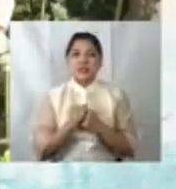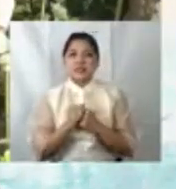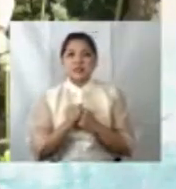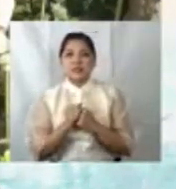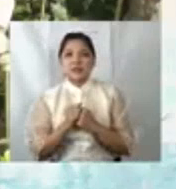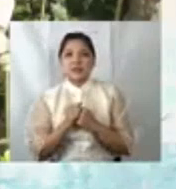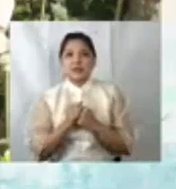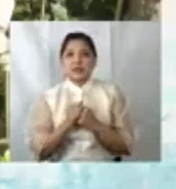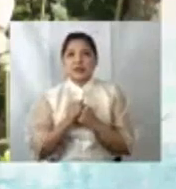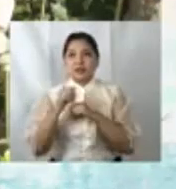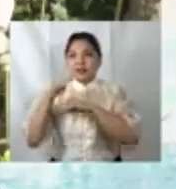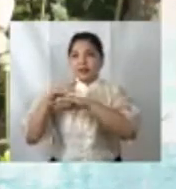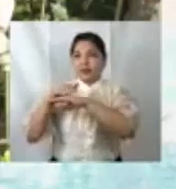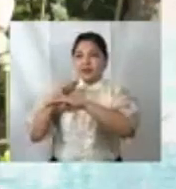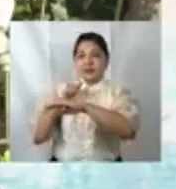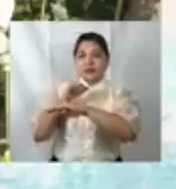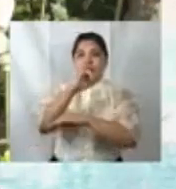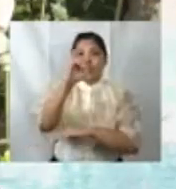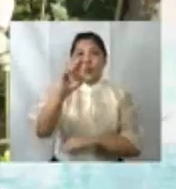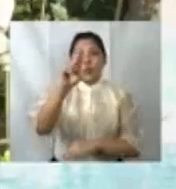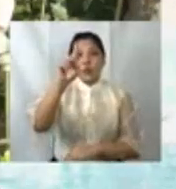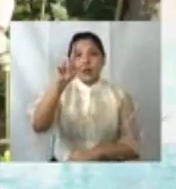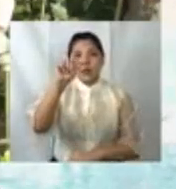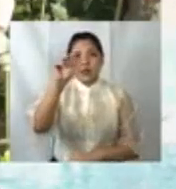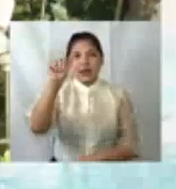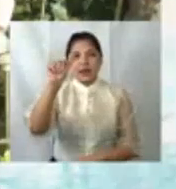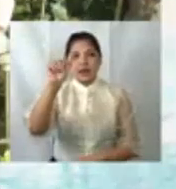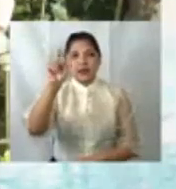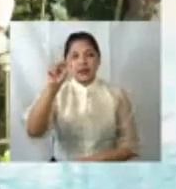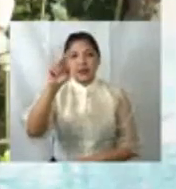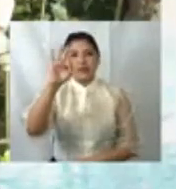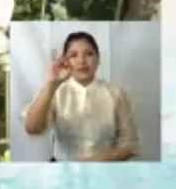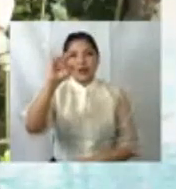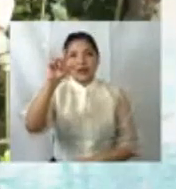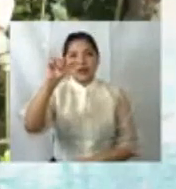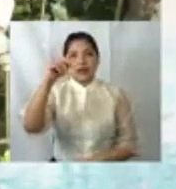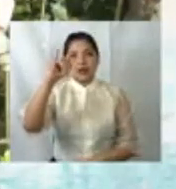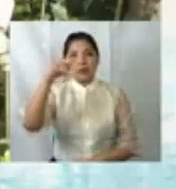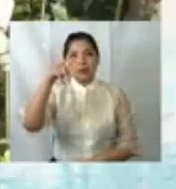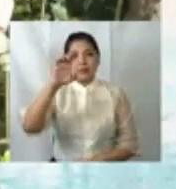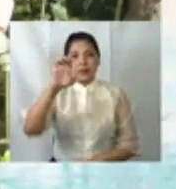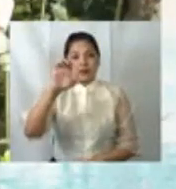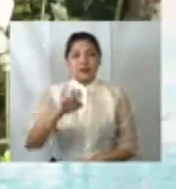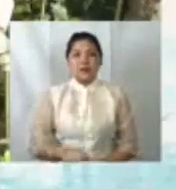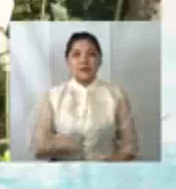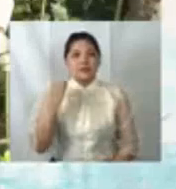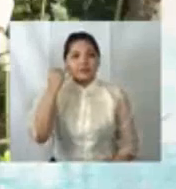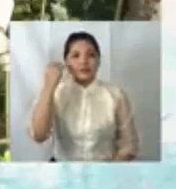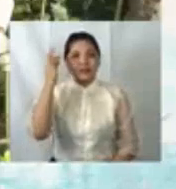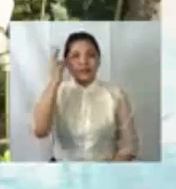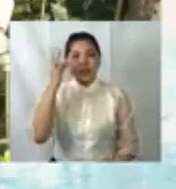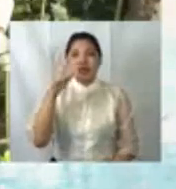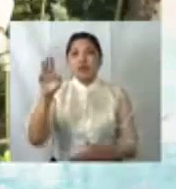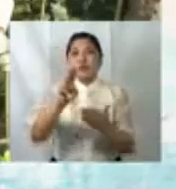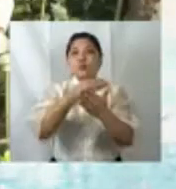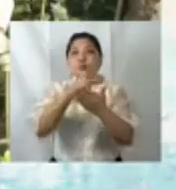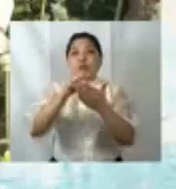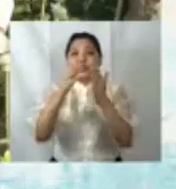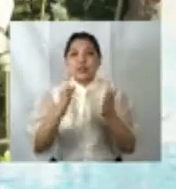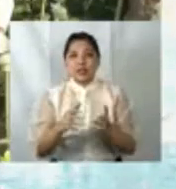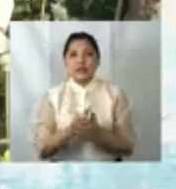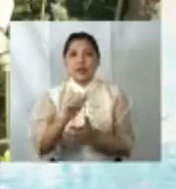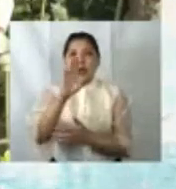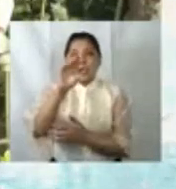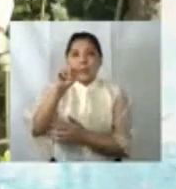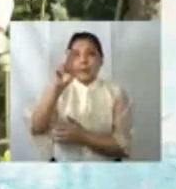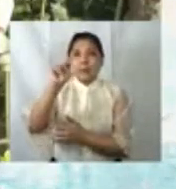eh pinatawag niya si Julian Felipe na isang musician dyan sa banda de San